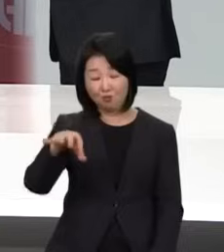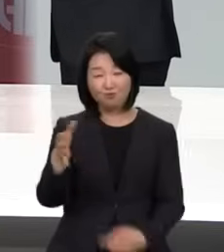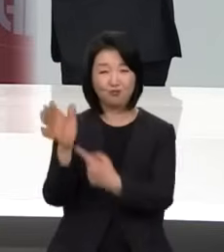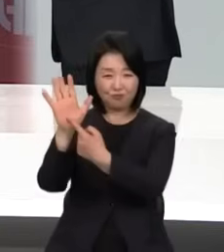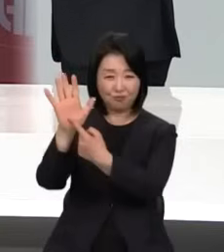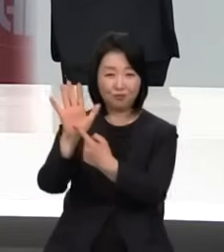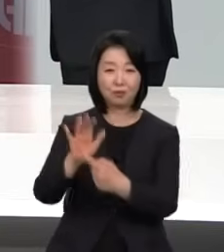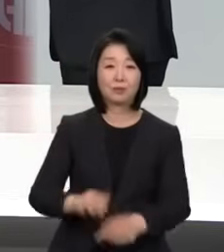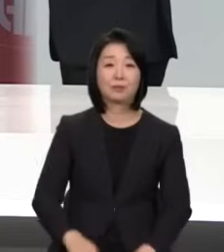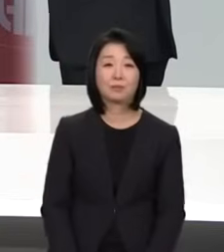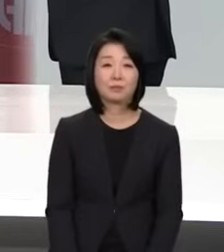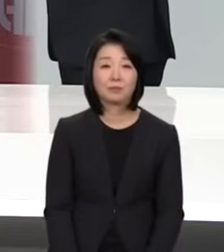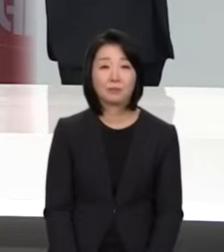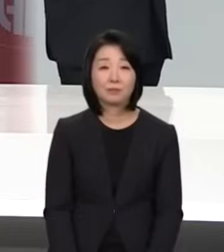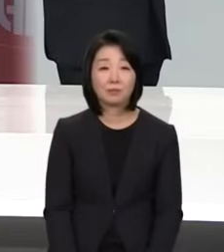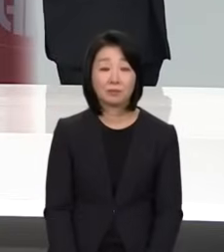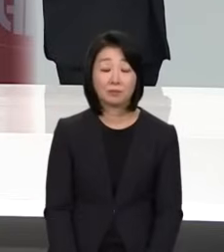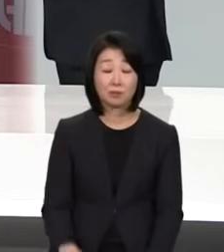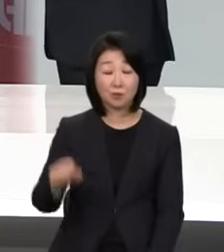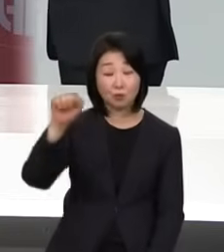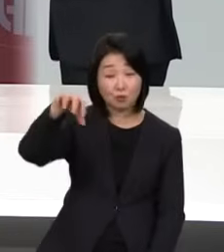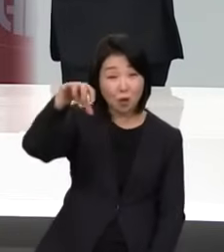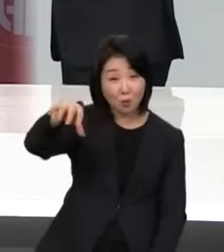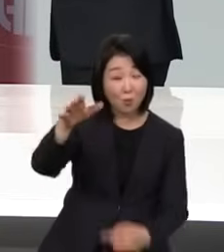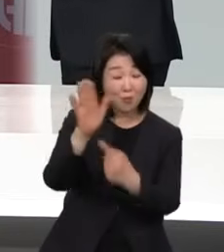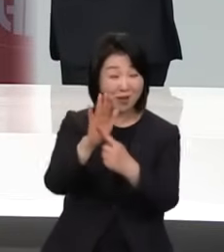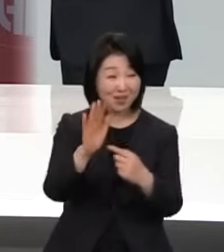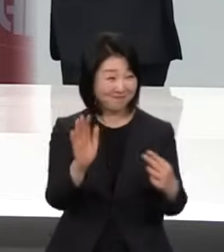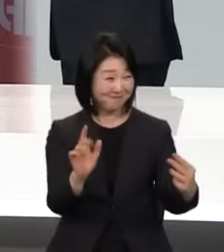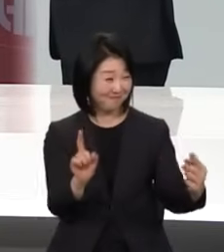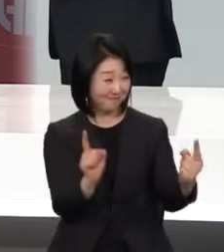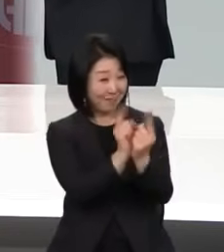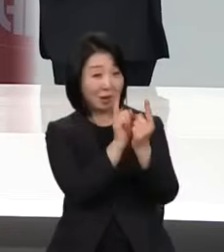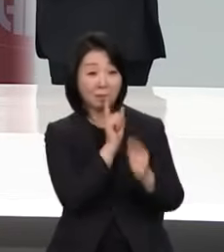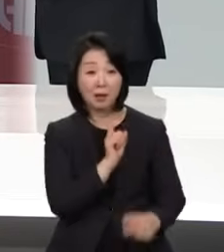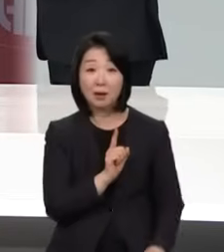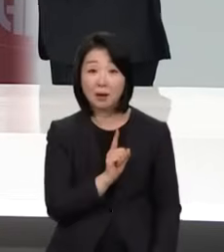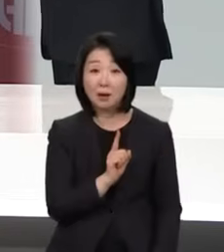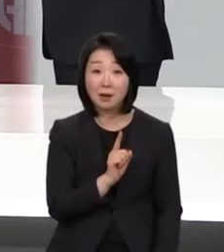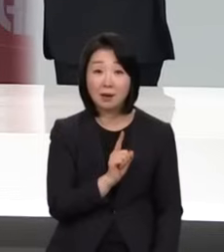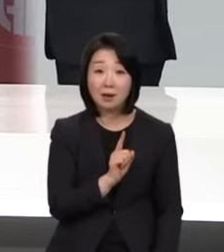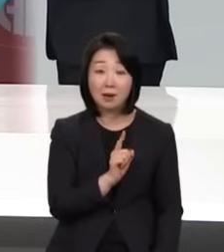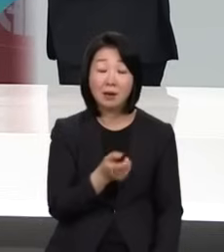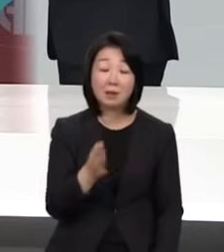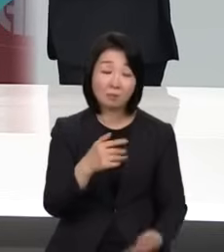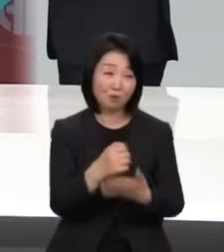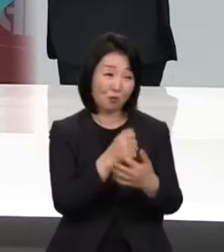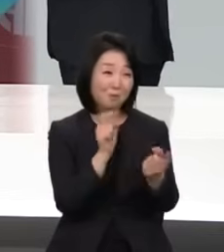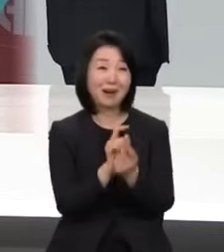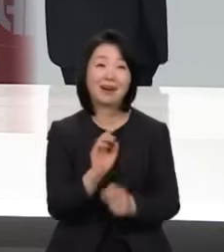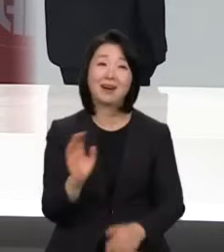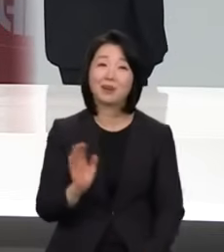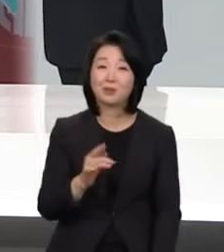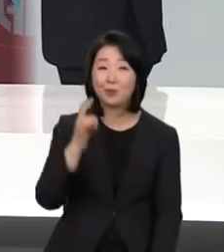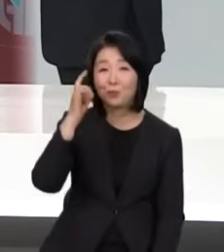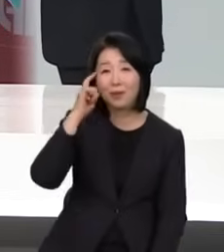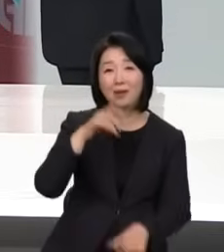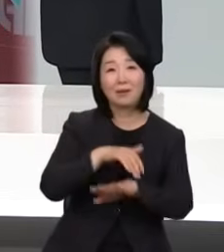때문입니다. 뭐 유세 현장에 나타났다는 건 서로 마주쳤다는 얘기입니까? 그렇습니다. 그런데 이게 우연히 마주친 게 아니라